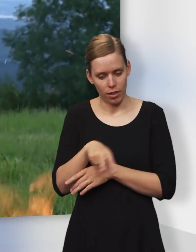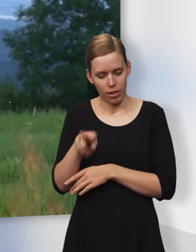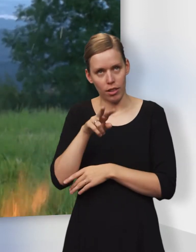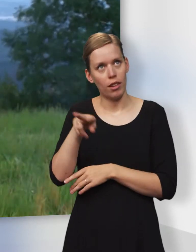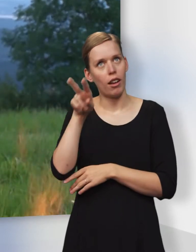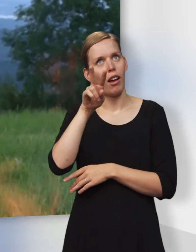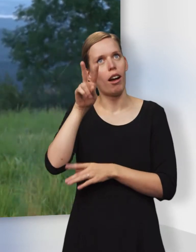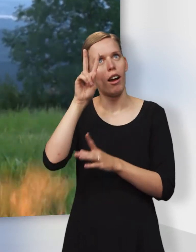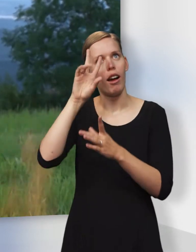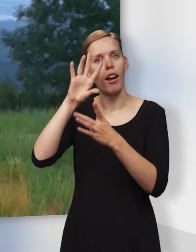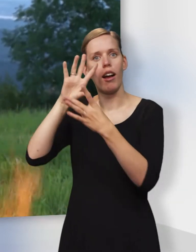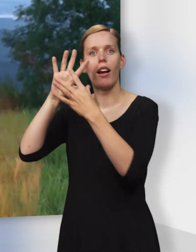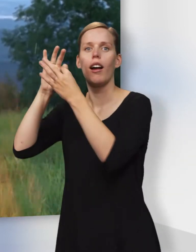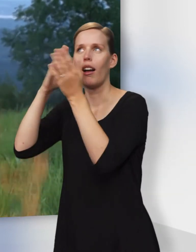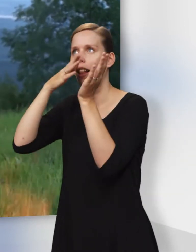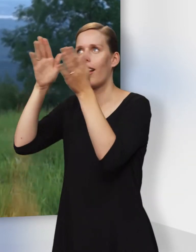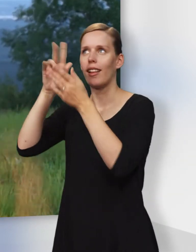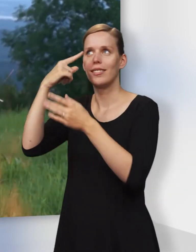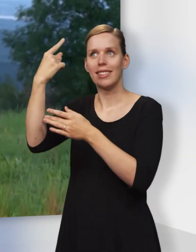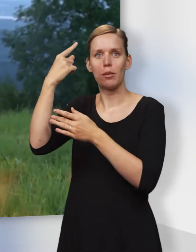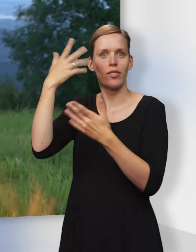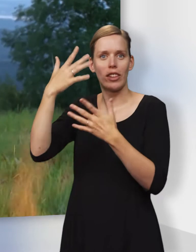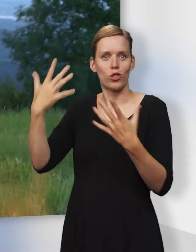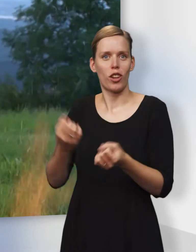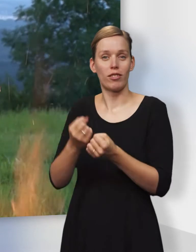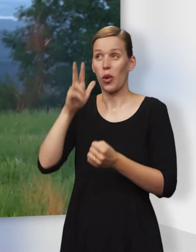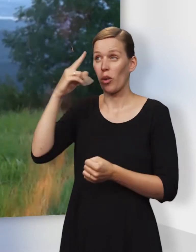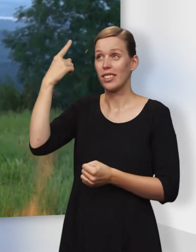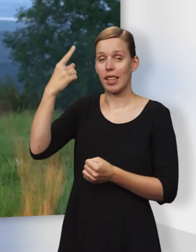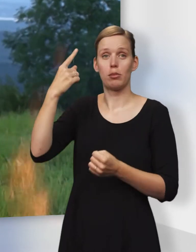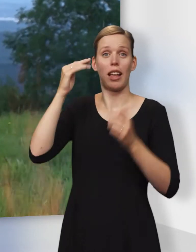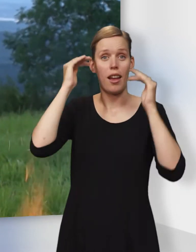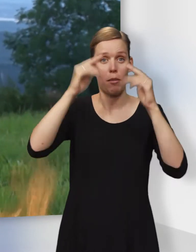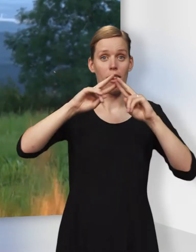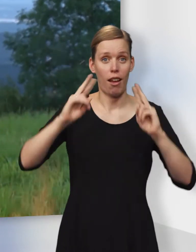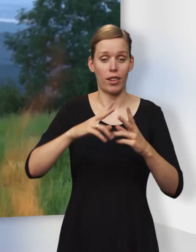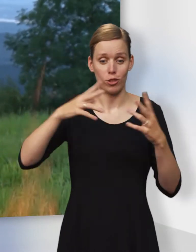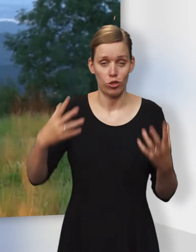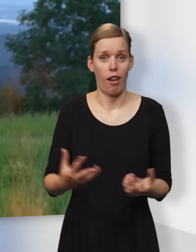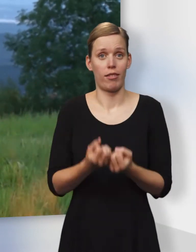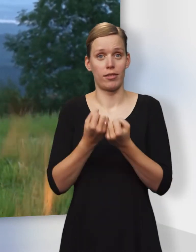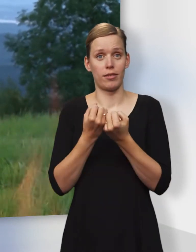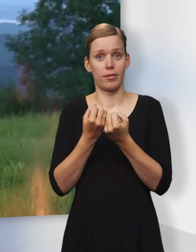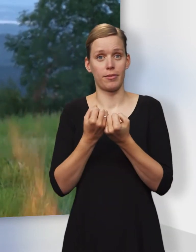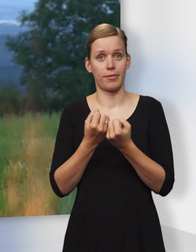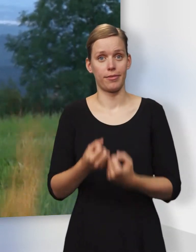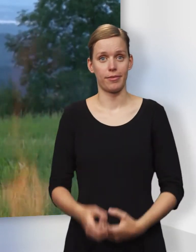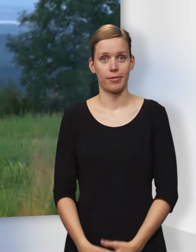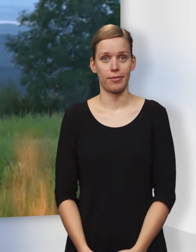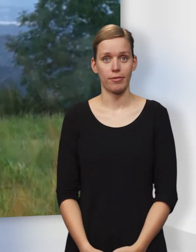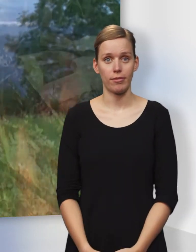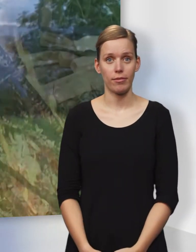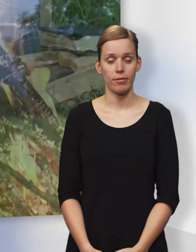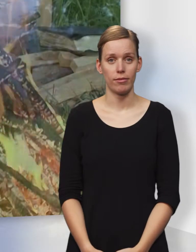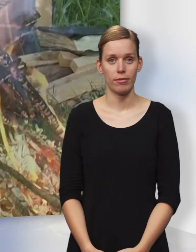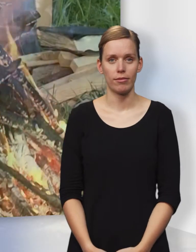der all das erschaffen hat. Gott, den Schöpfer des Himmels und der Erde.